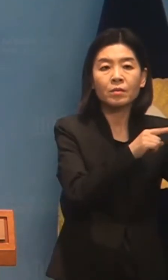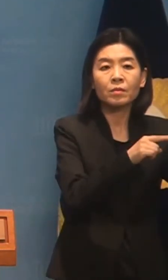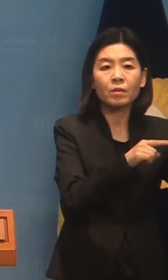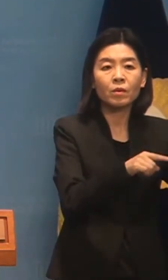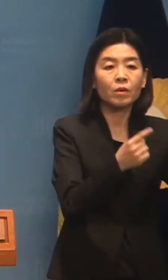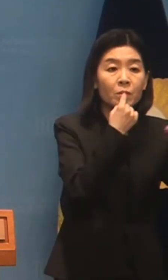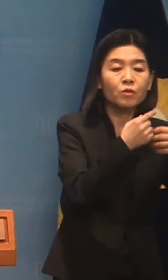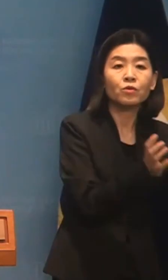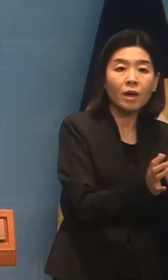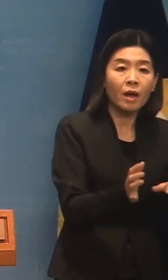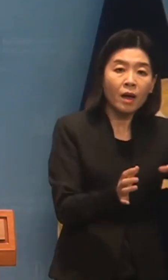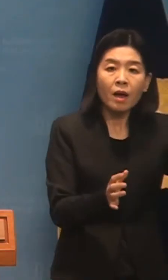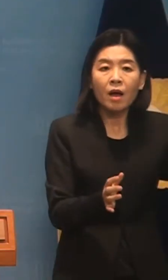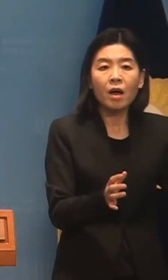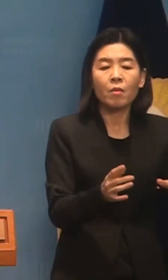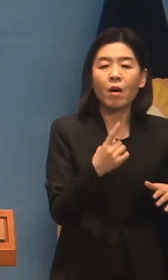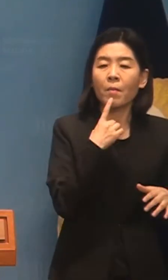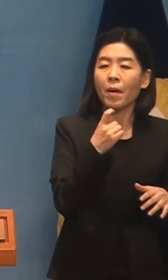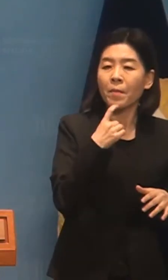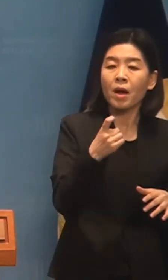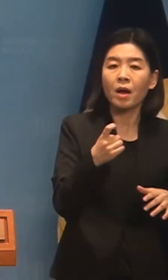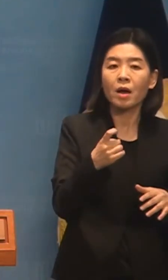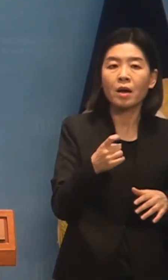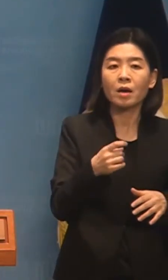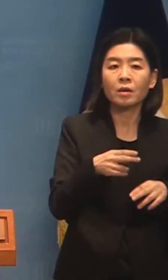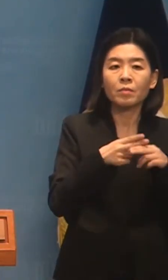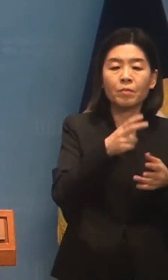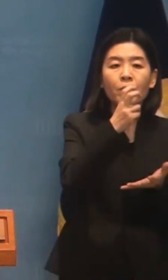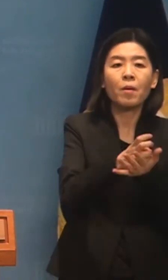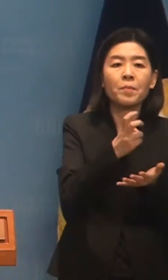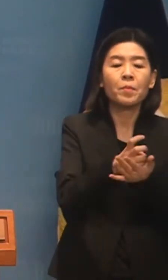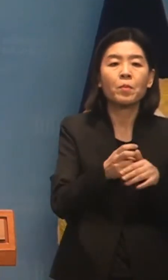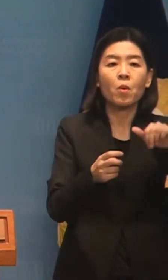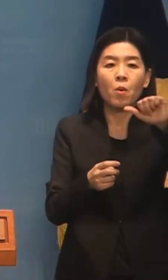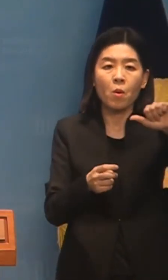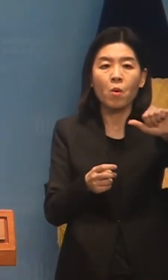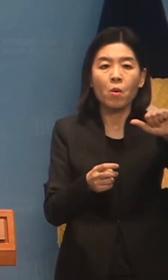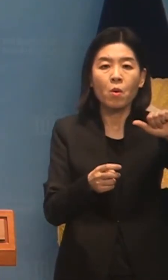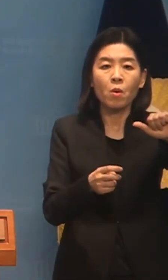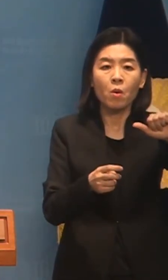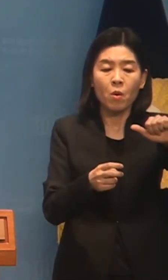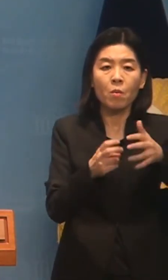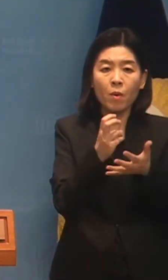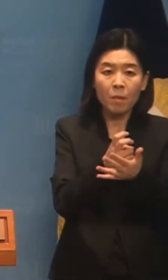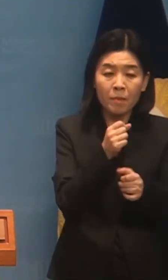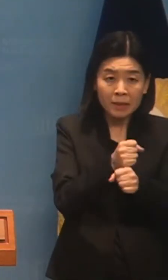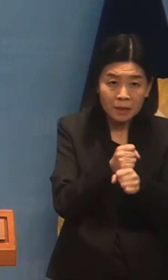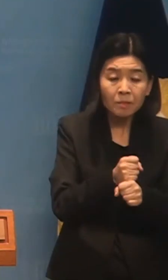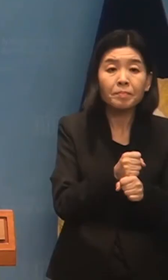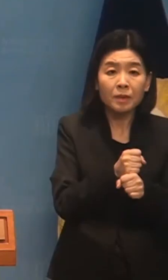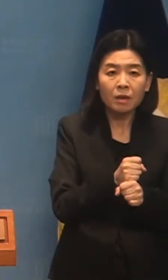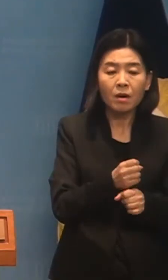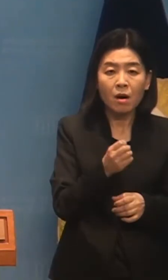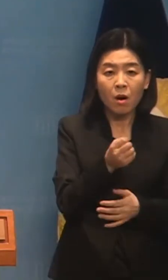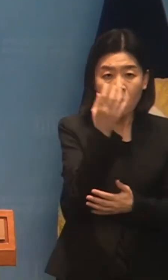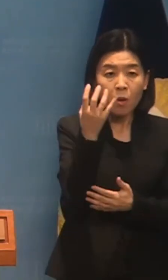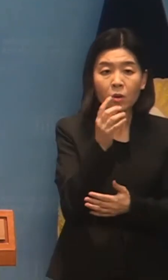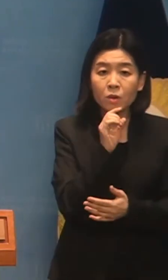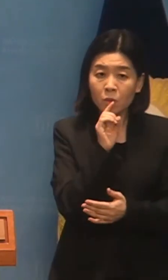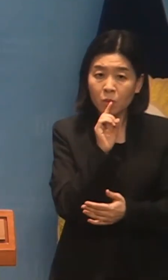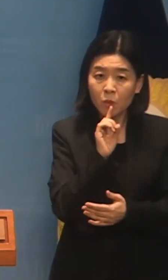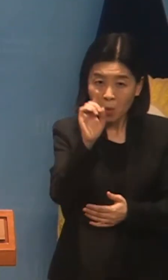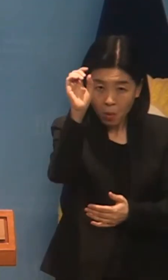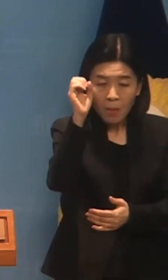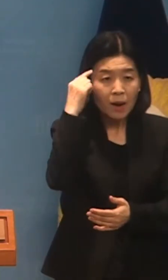민주당은 사실상 공포독재 5법을 만들었습니다. 그런데 이제 언론인 고발 예고에